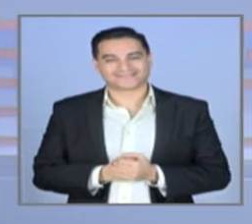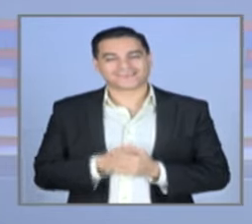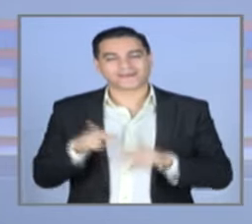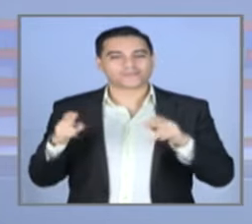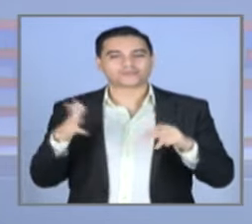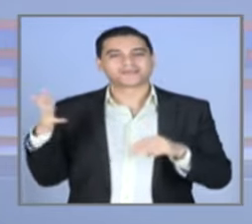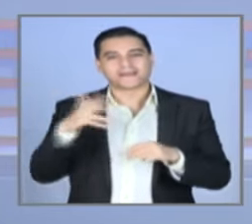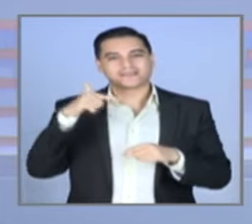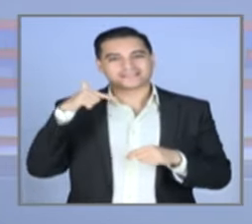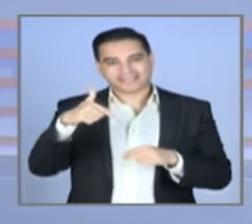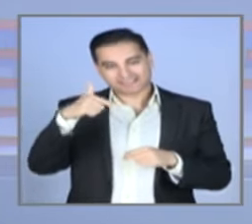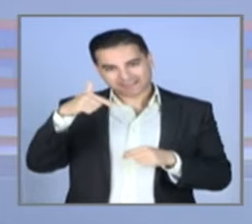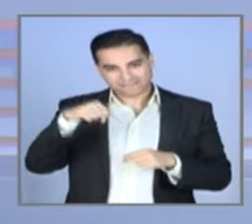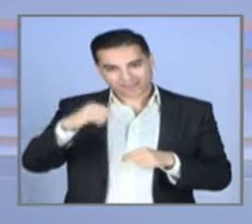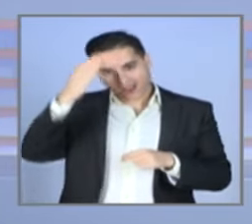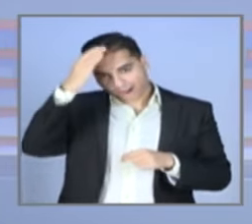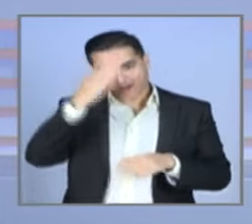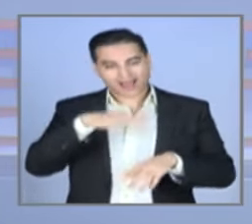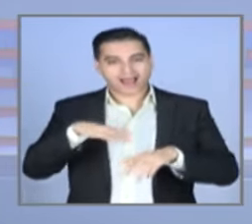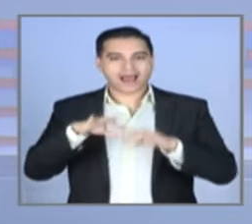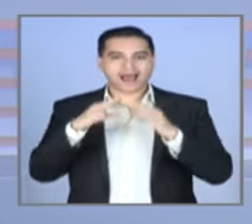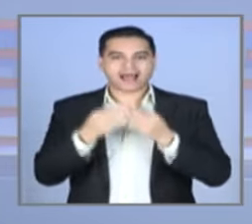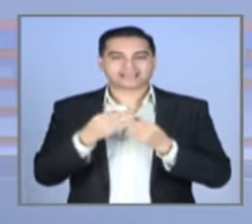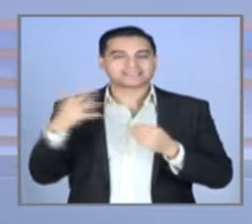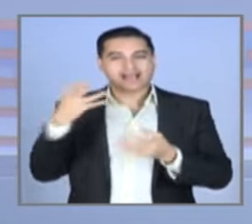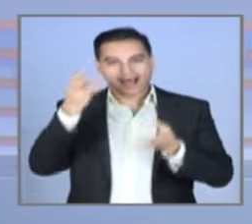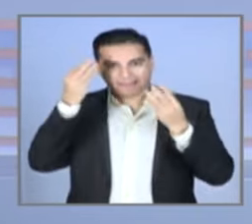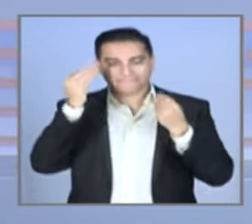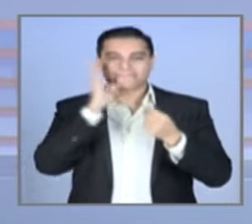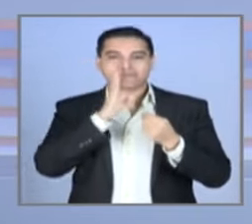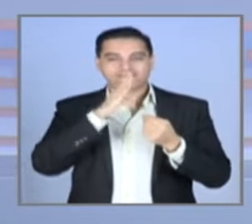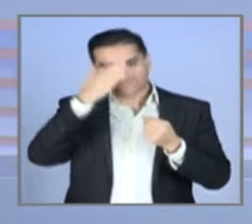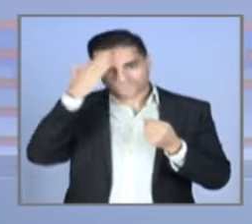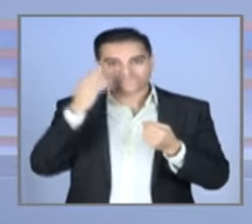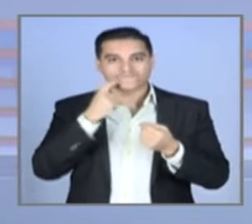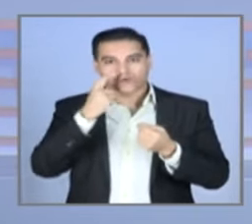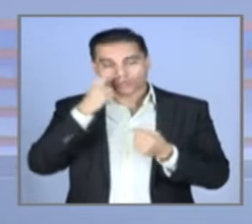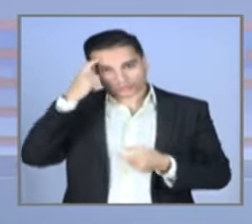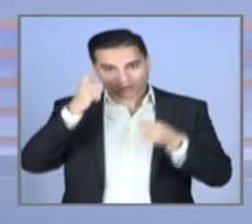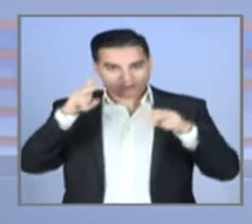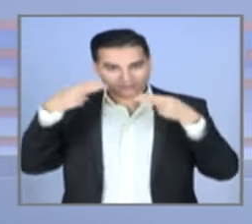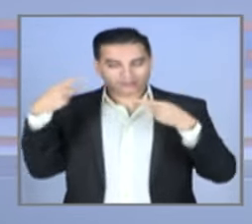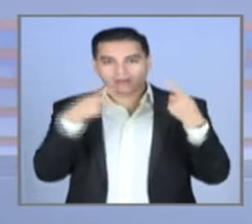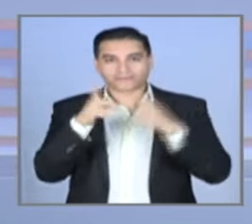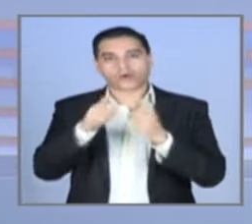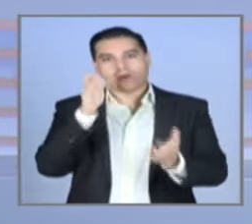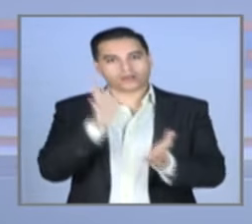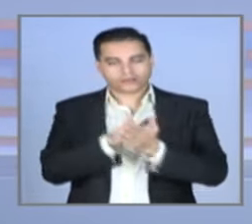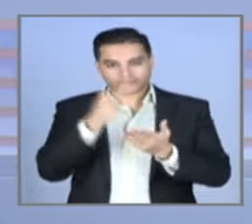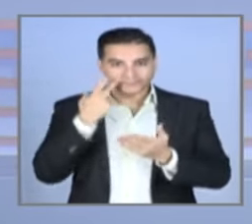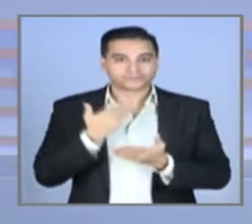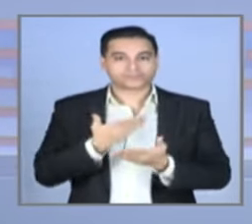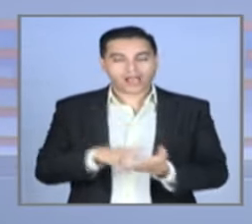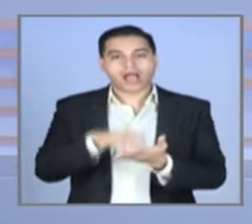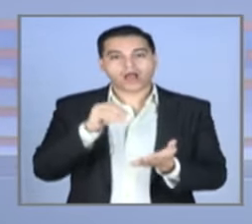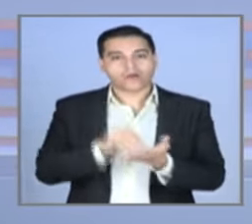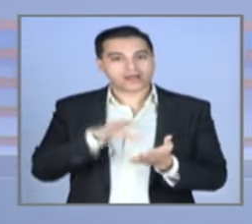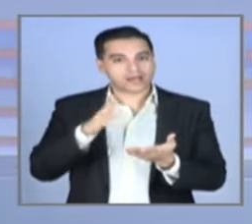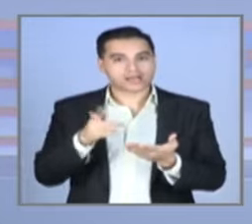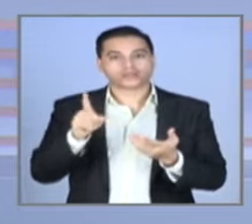الموسم السادس لعبقرة العائلات، ست فقرات، العلم المعرفة الفنون، تحت الضغط ضربات الجزاء وعجلة الحظ. وأول